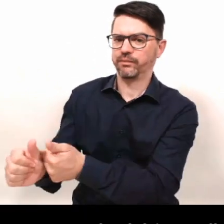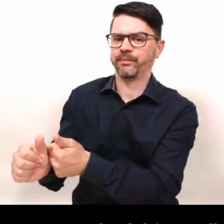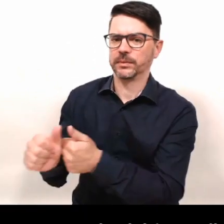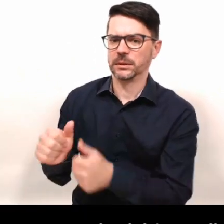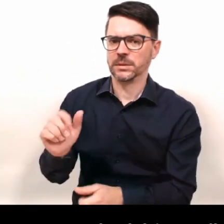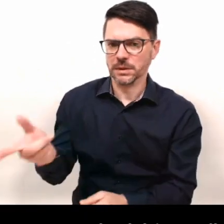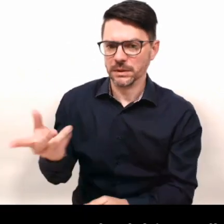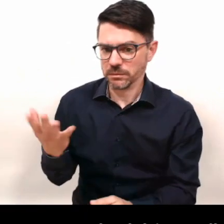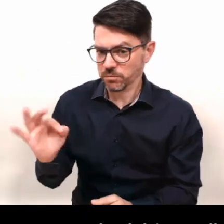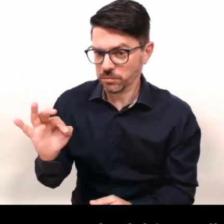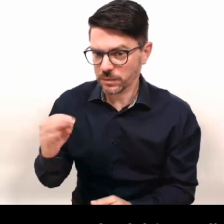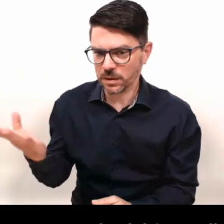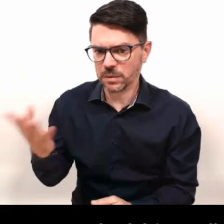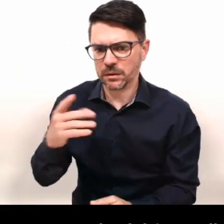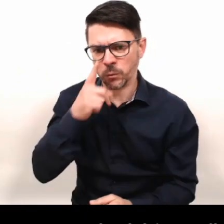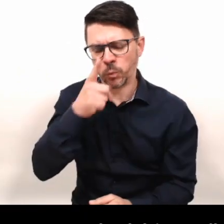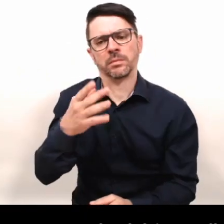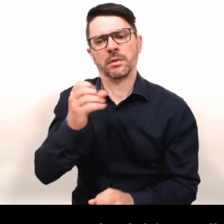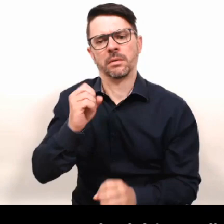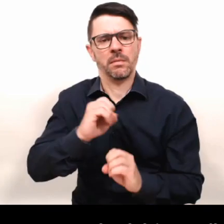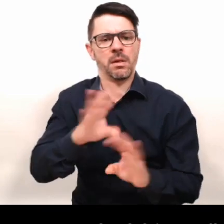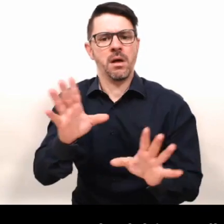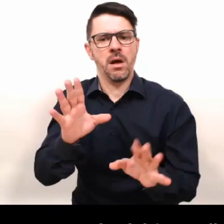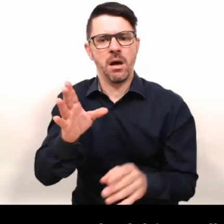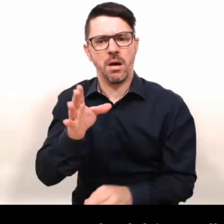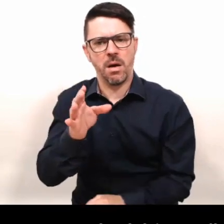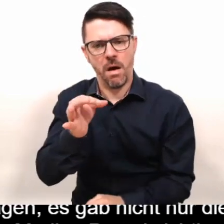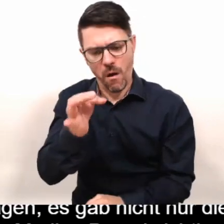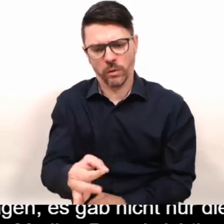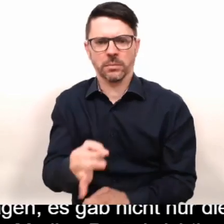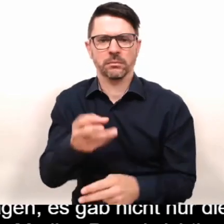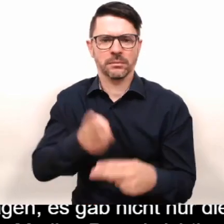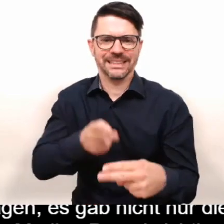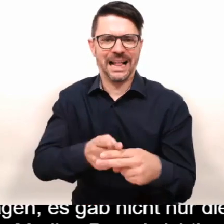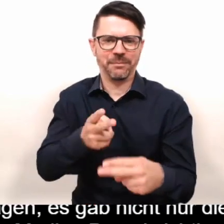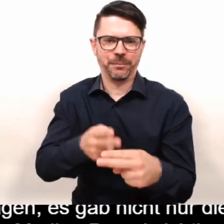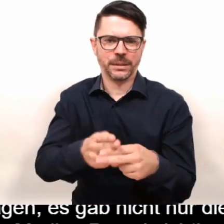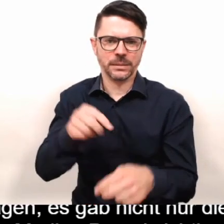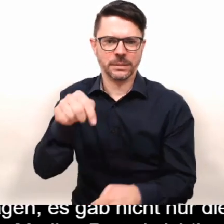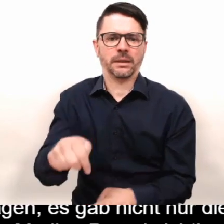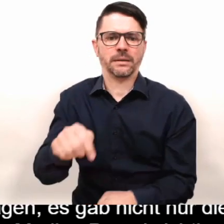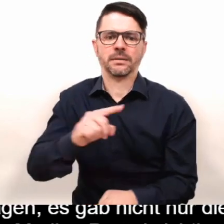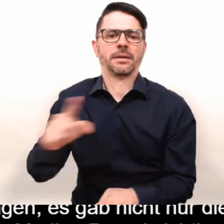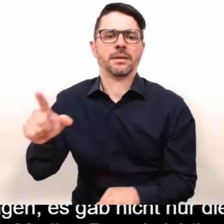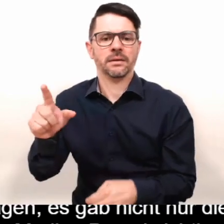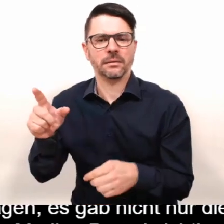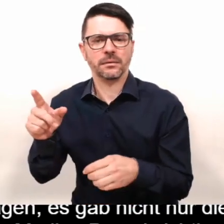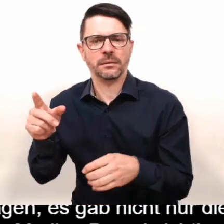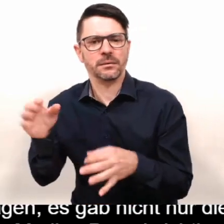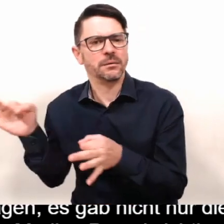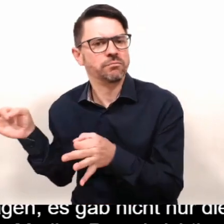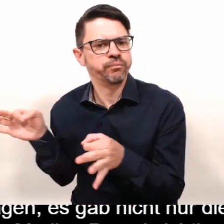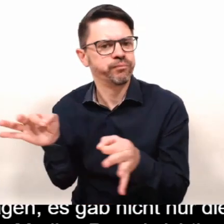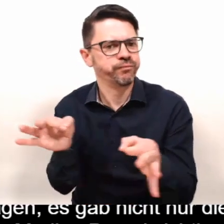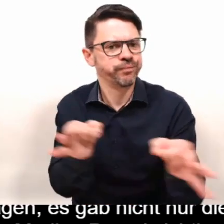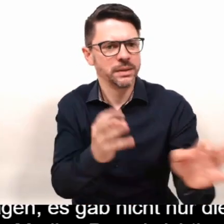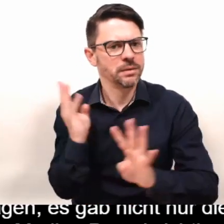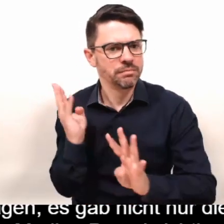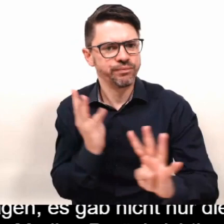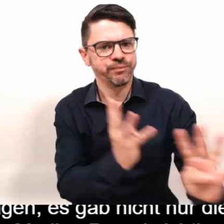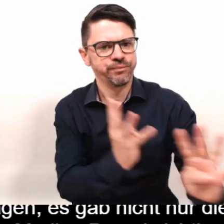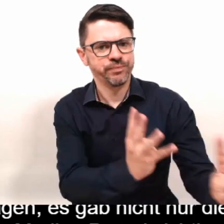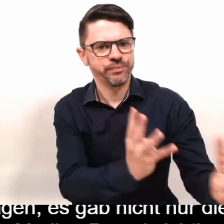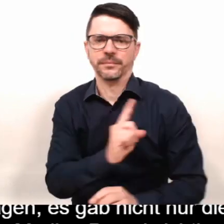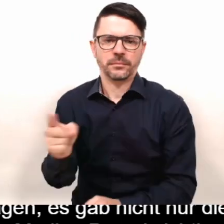eine Stunde, nur ortsfest, keine Umzüge etc. Also sprich, es ist jetzt schon so, dass die Regeln auch befolgt